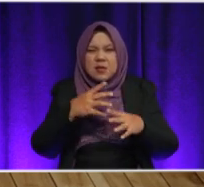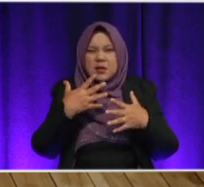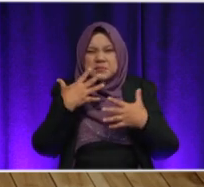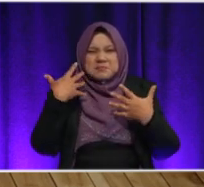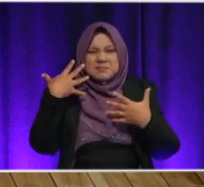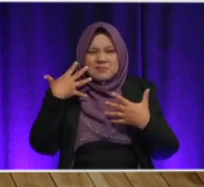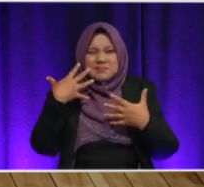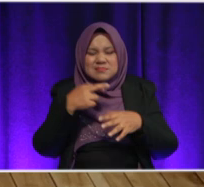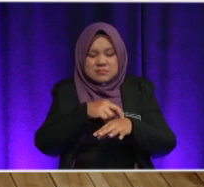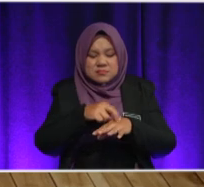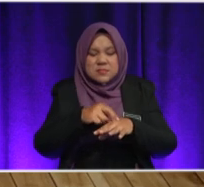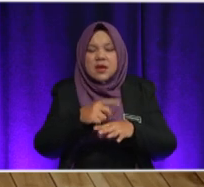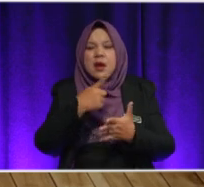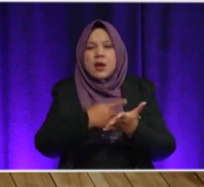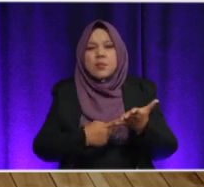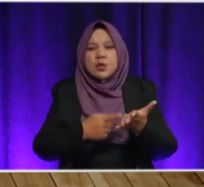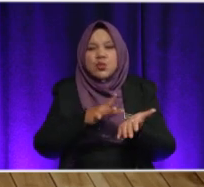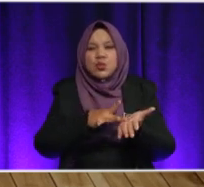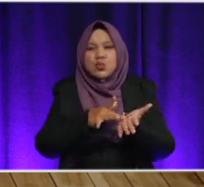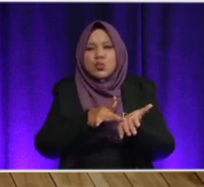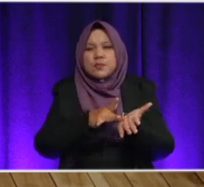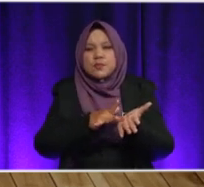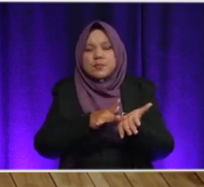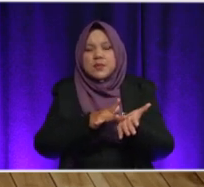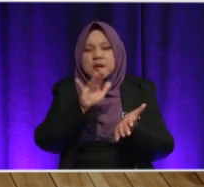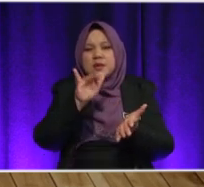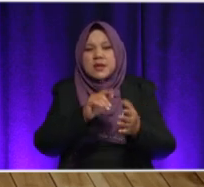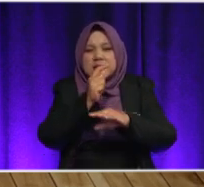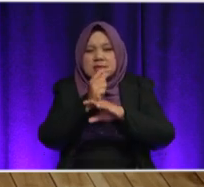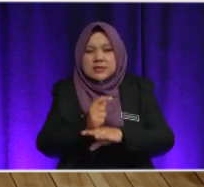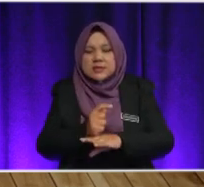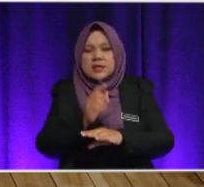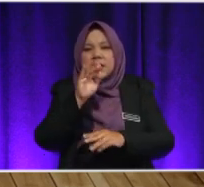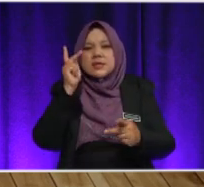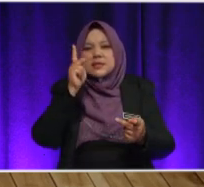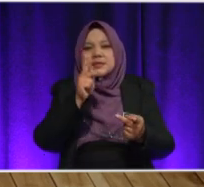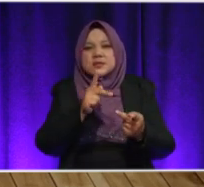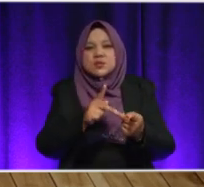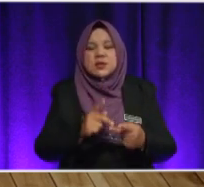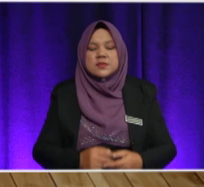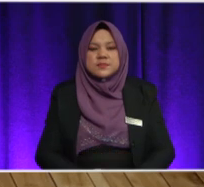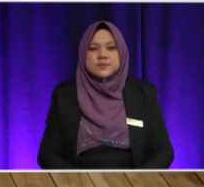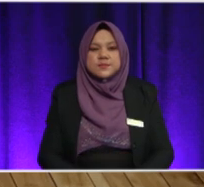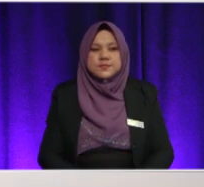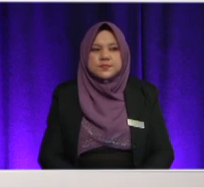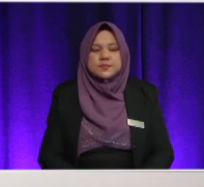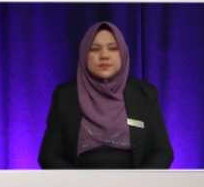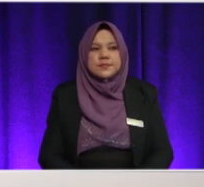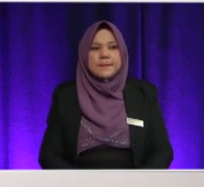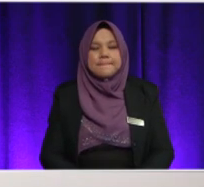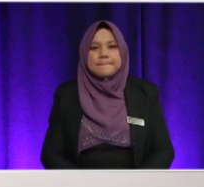sprei Apakah obat tradisional yang membantu merawat kulitnya Jelaskan jawaban anda sebelum Wirana jawab